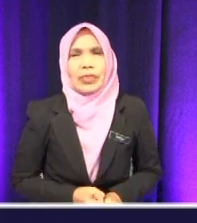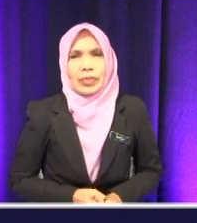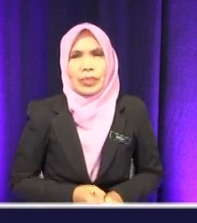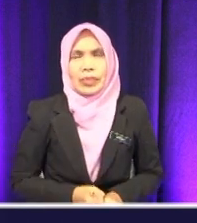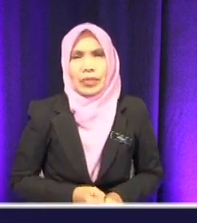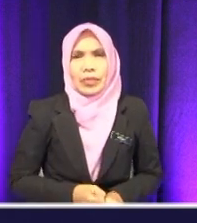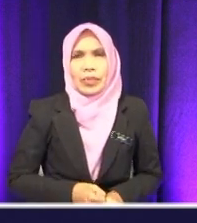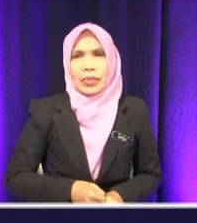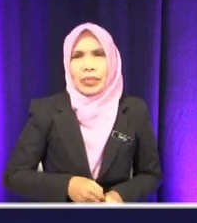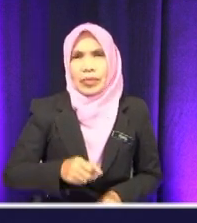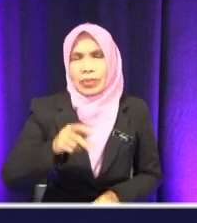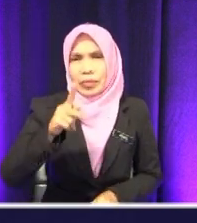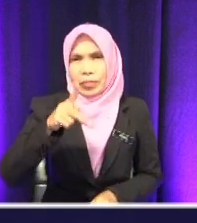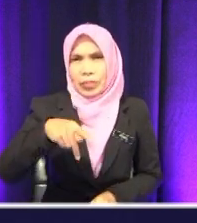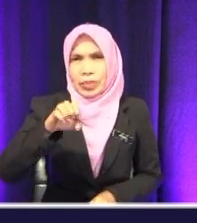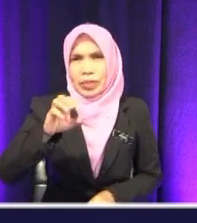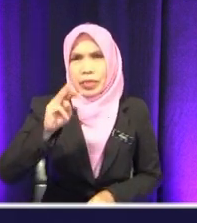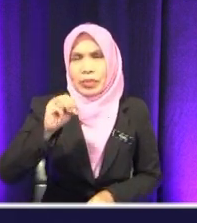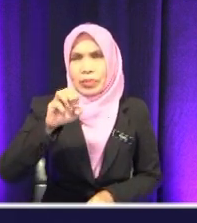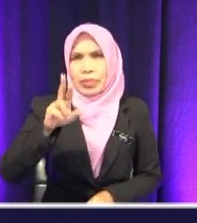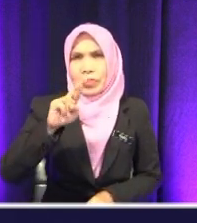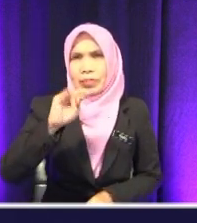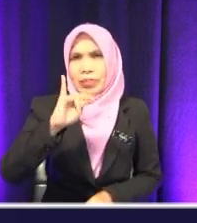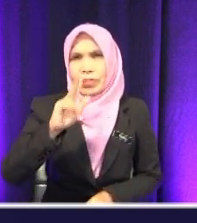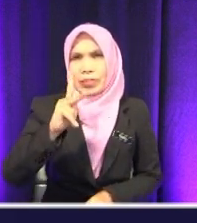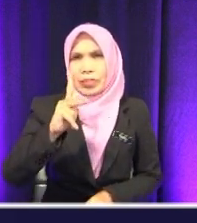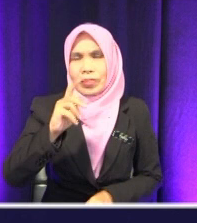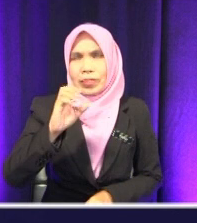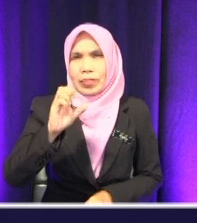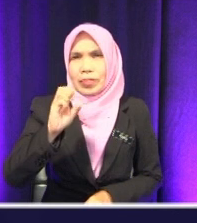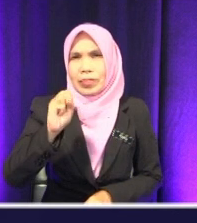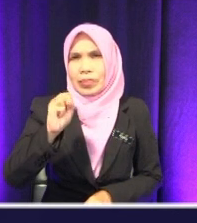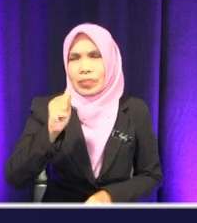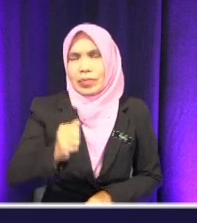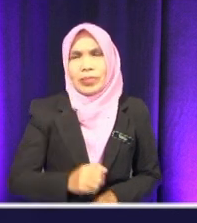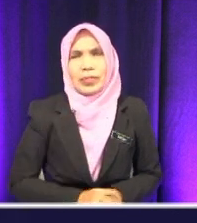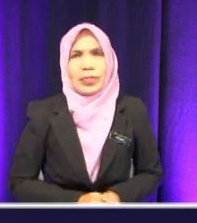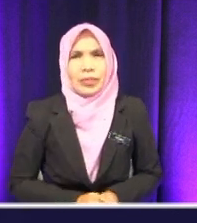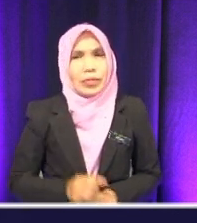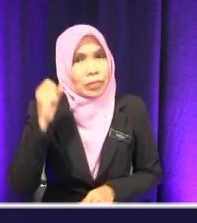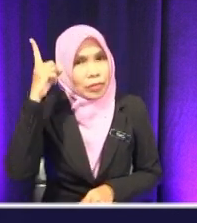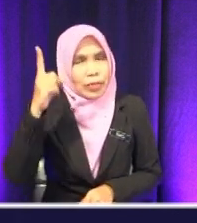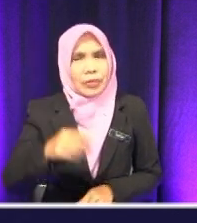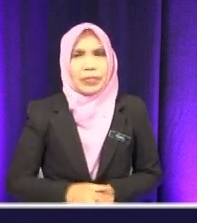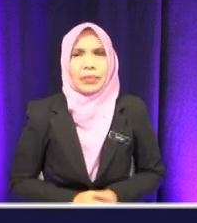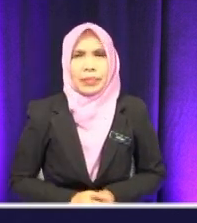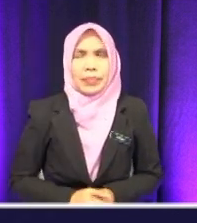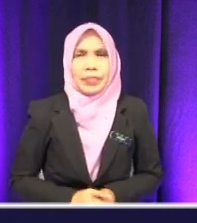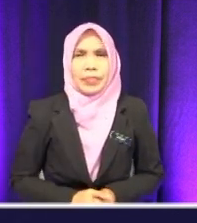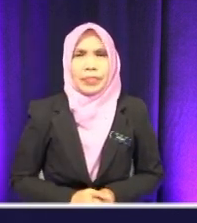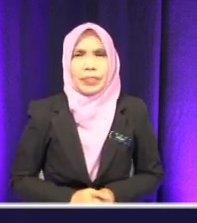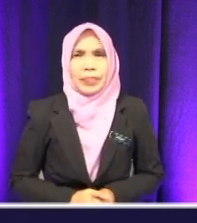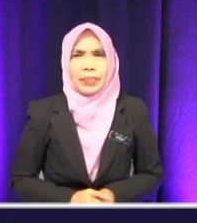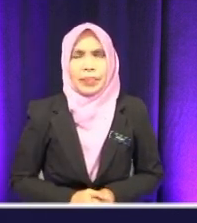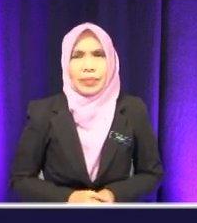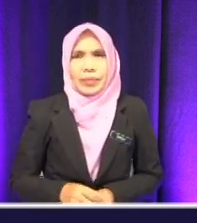ini untuk output bukan Input jadi sekiranya menggunakan simbol yang papa itu mestilah tak nyatu